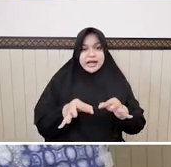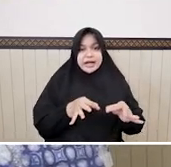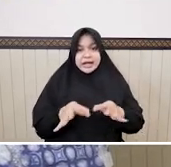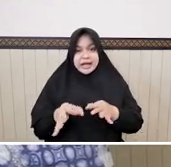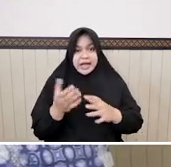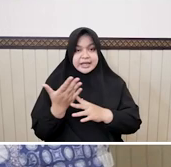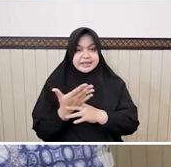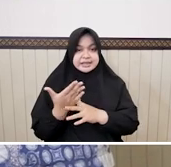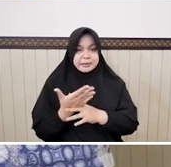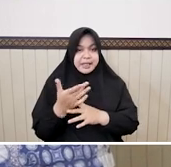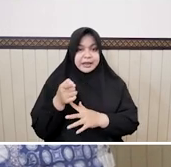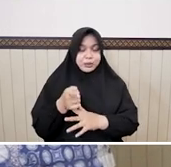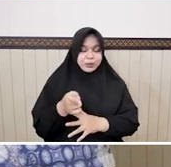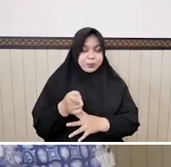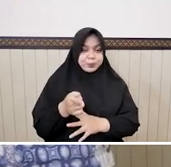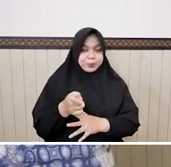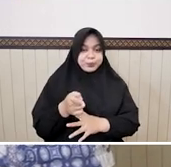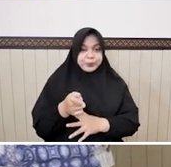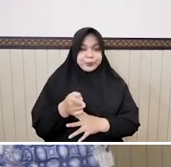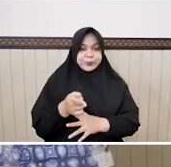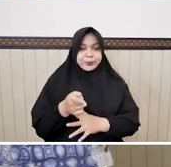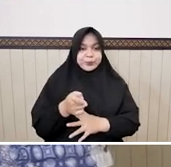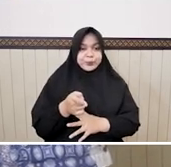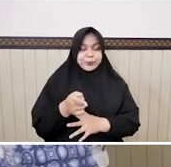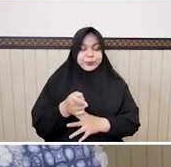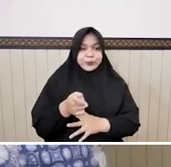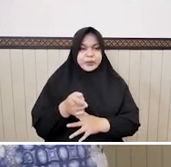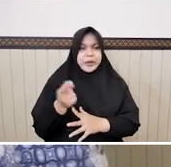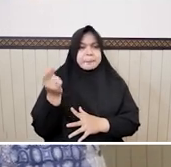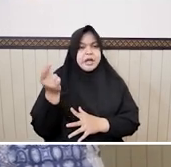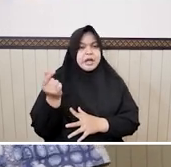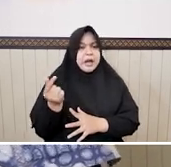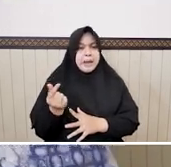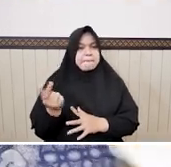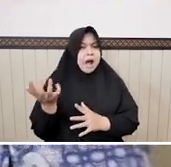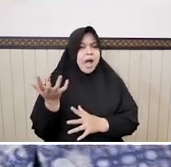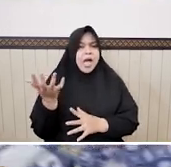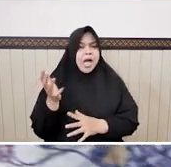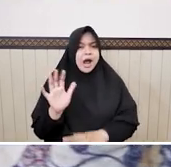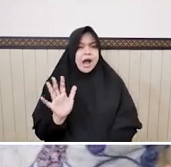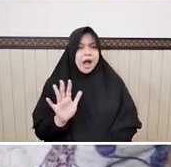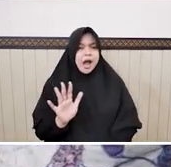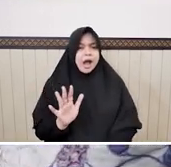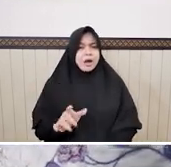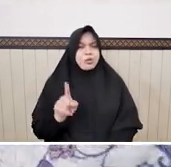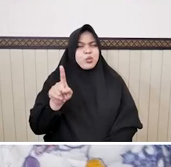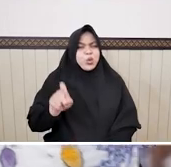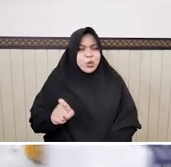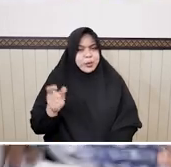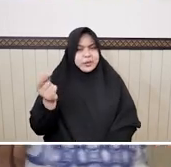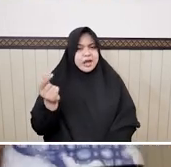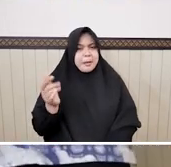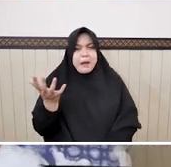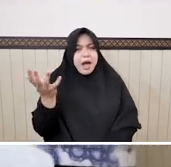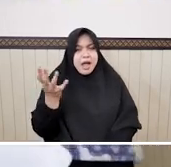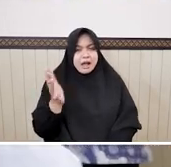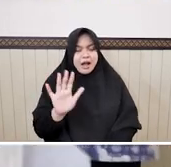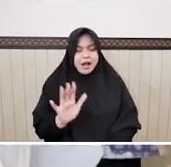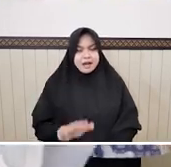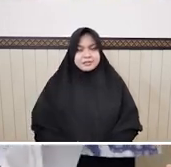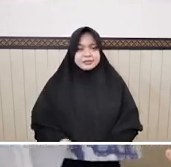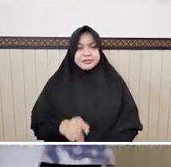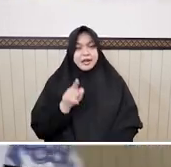itu Hai berbiaya mahal untuk membutuhkan biaya yang tinggi gitu ya ya